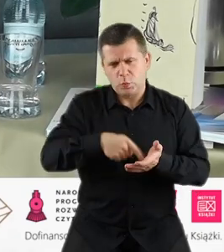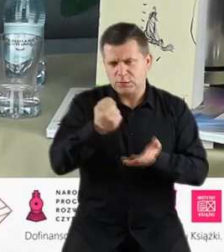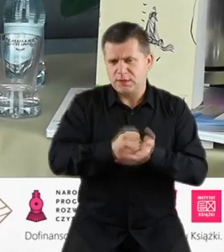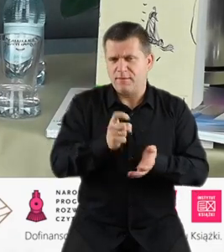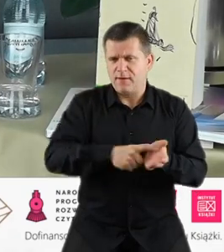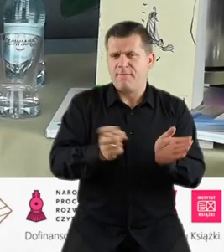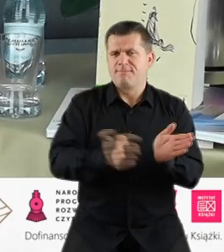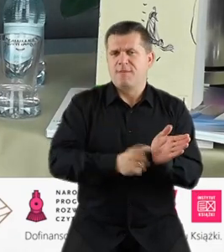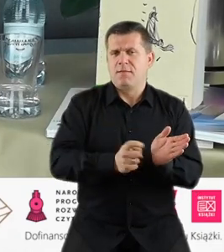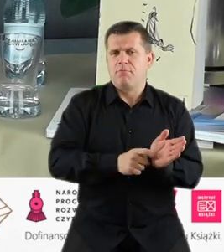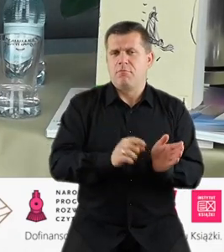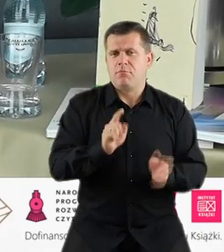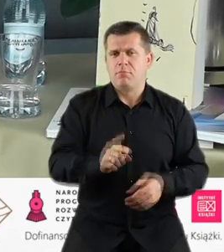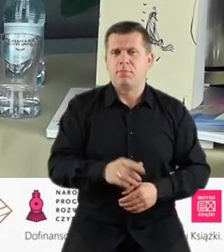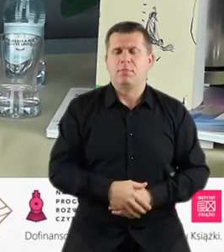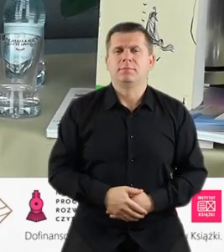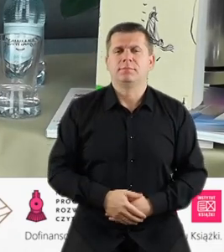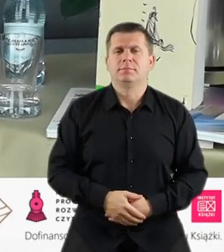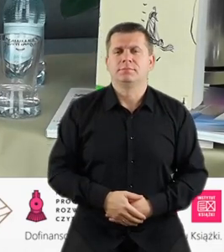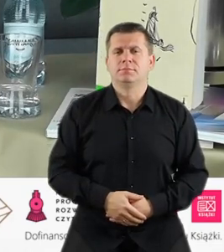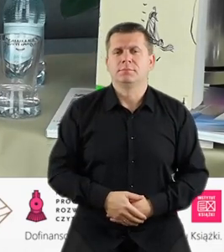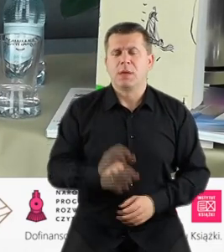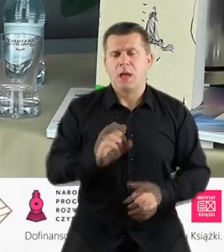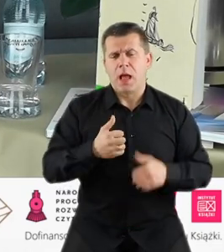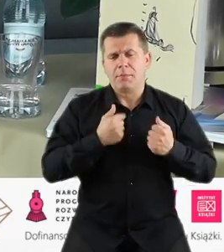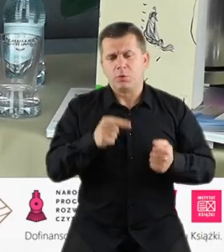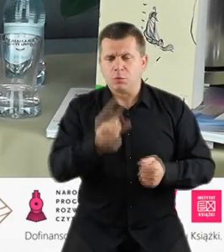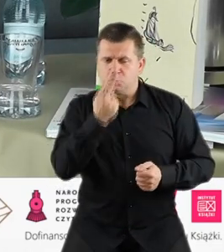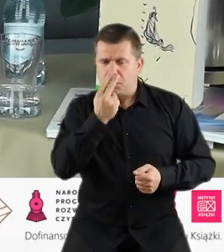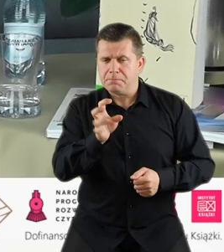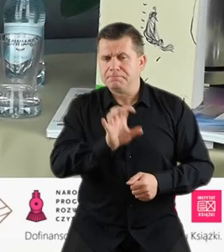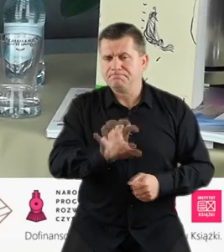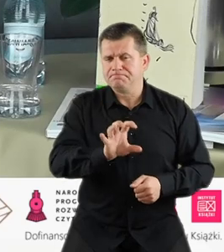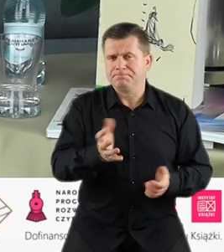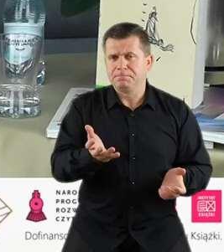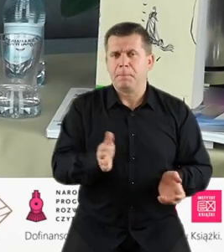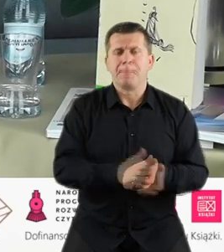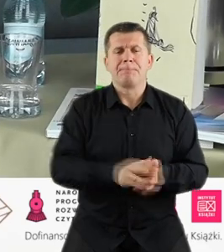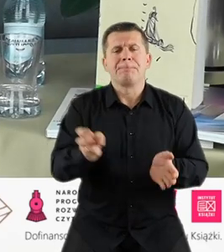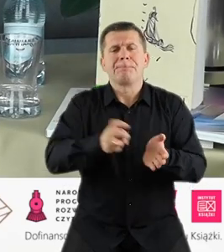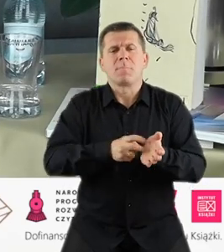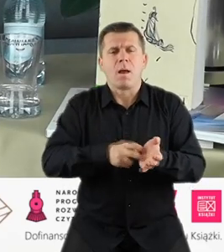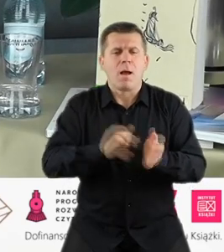wymóg, żeby w ten sposób temu się przyjrzeć i tak właśnie przez brak pokazać,